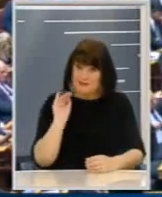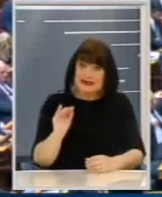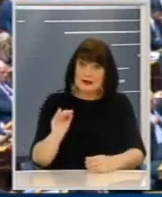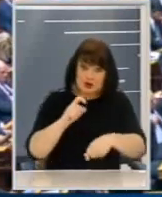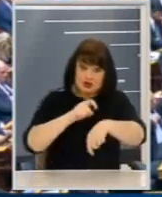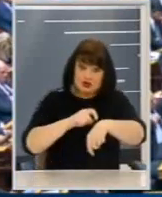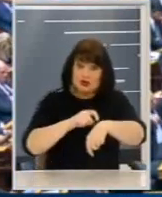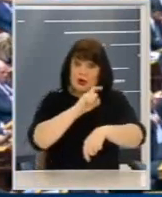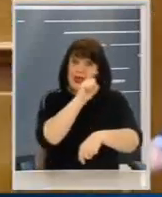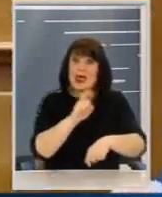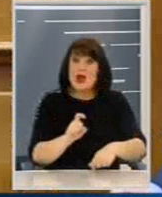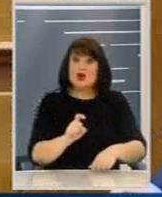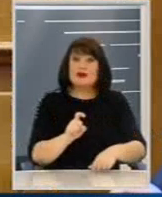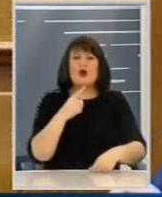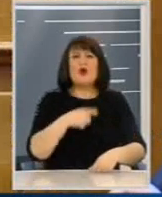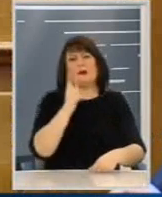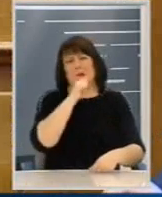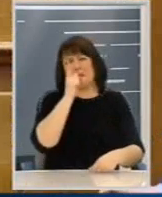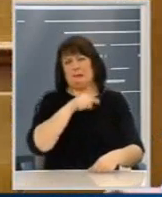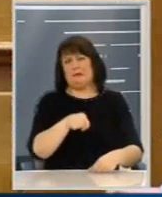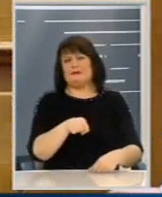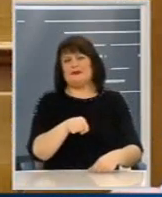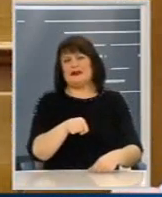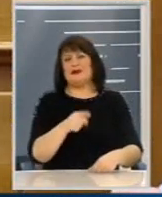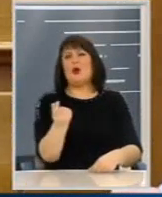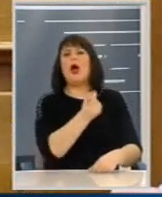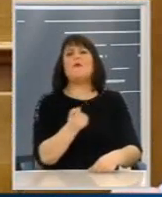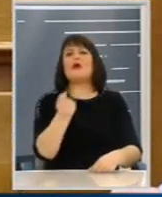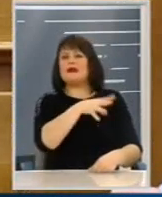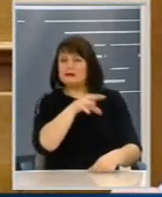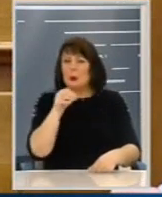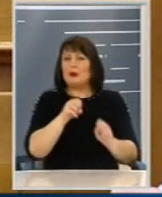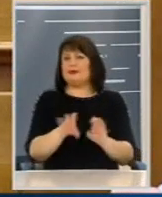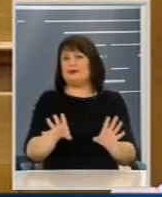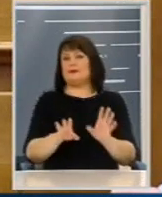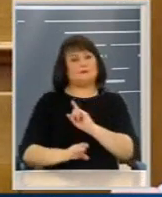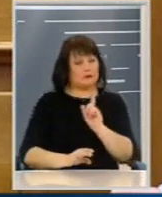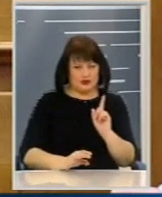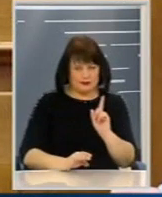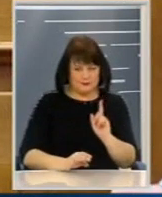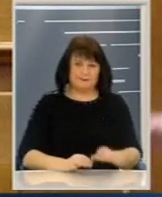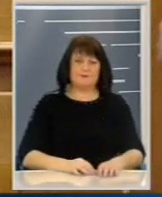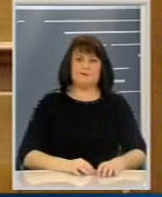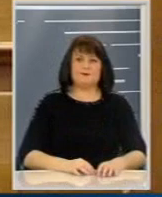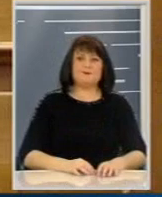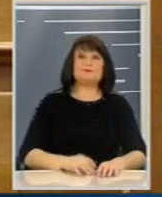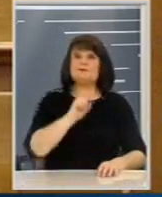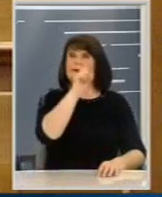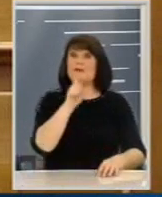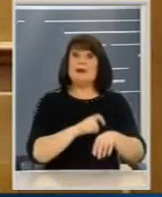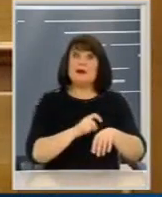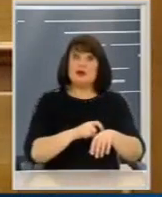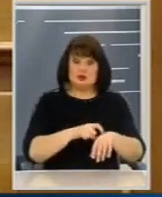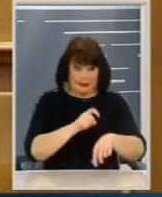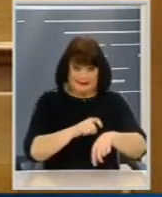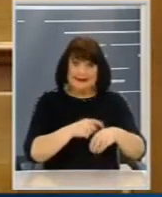επίκαιρο ερώτημα και όχι προκάτ από τα φιλικά δελτία ειδήσεων των τελευταίων ημερών. Ένα ερώτημα που απασχολεί την